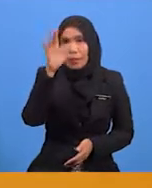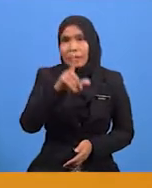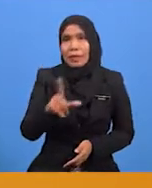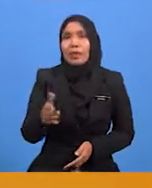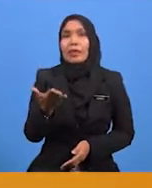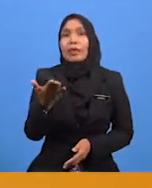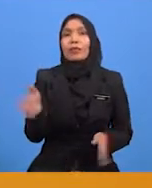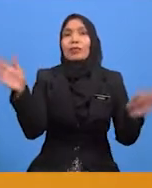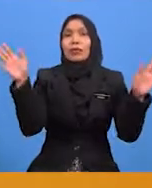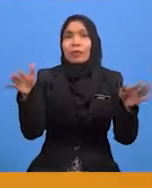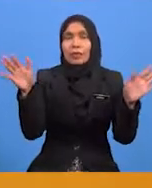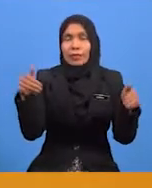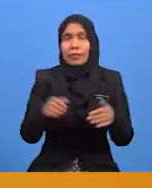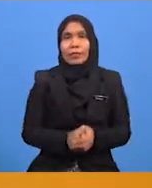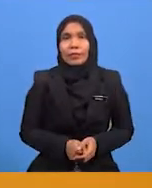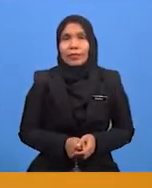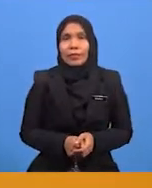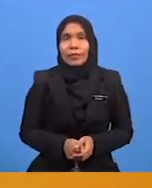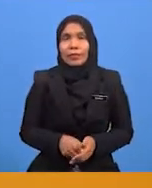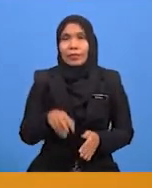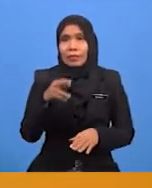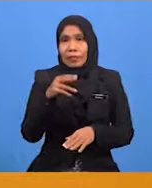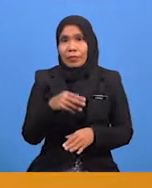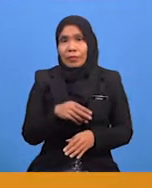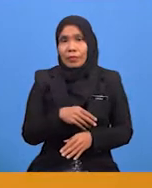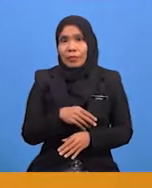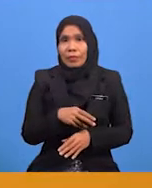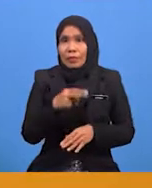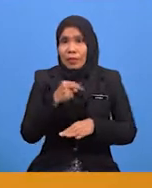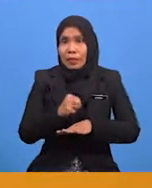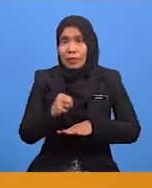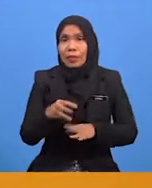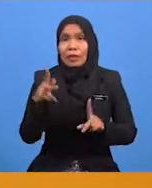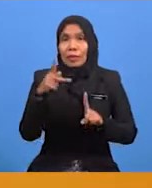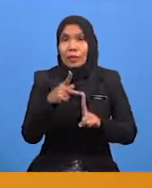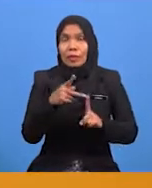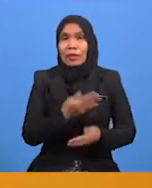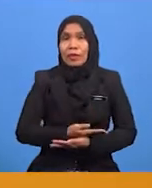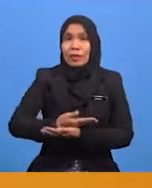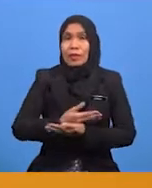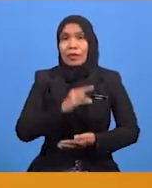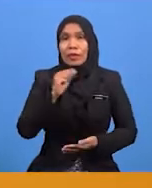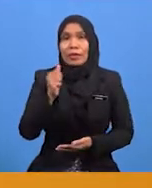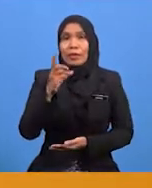"Pandai-pandailah kau terbang", iaitu pesanannya kepada anak gadisnya.